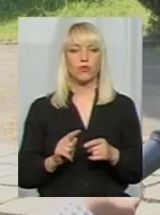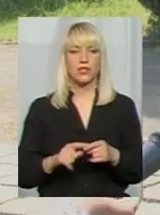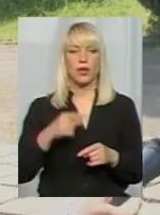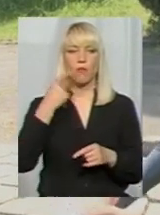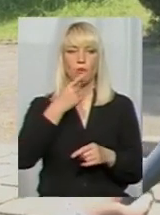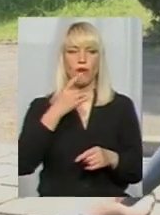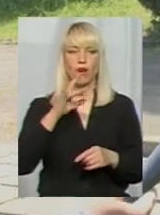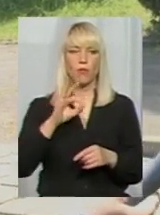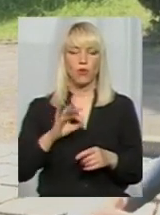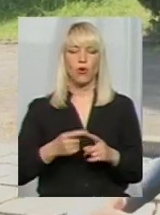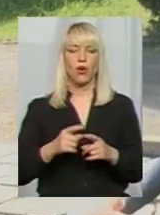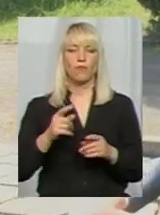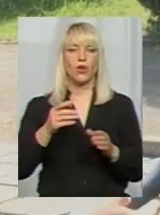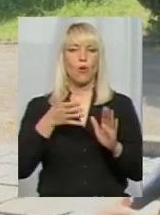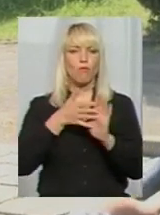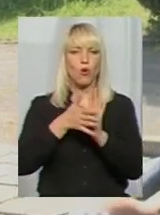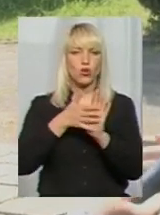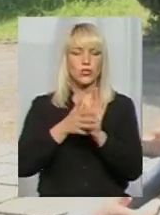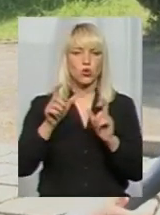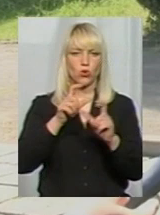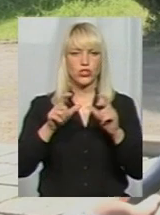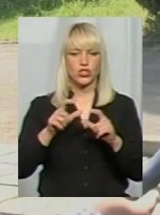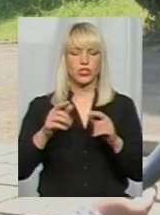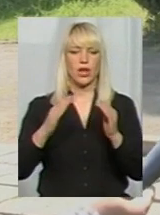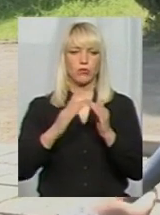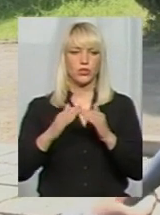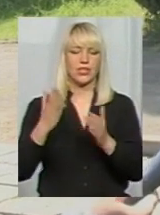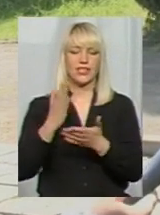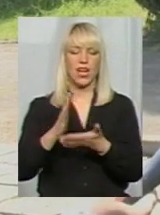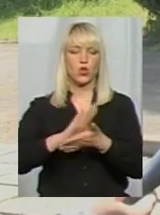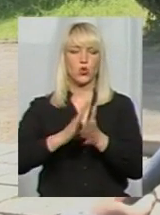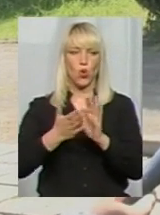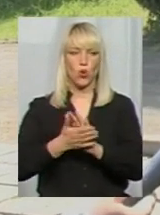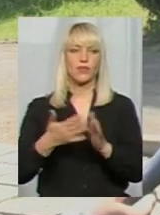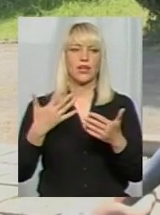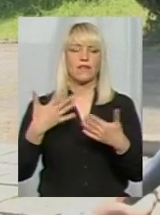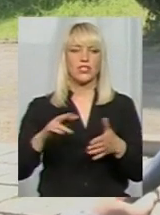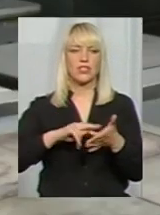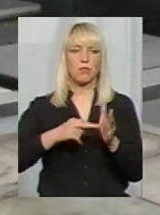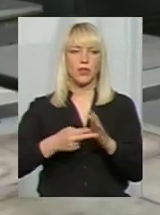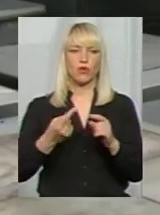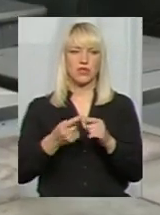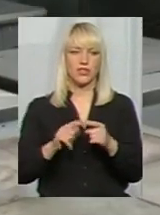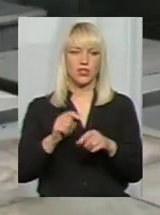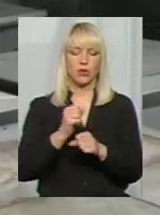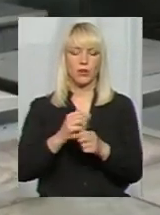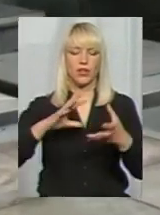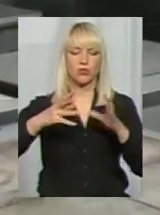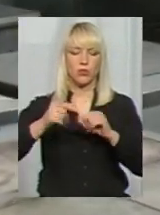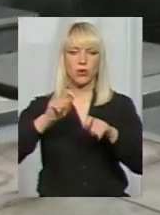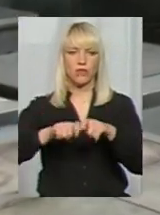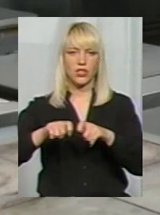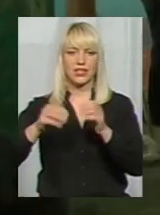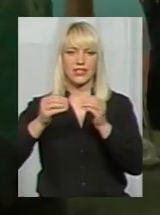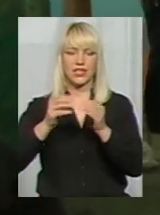йде мова і про просочення будівлі, вже є договір, вже заплановані ці роботи. Результати перевірки десяти